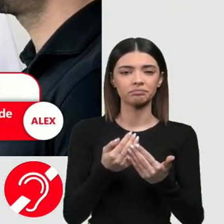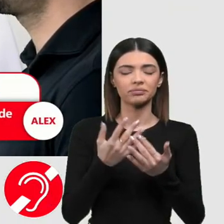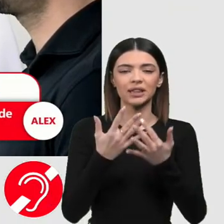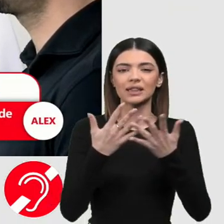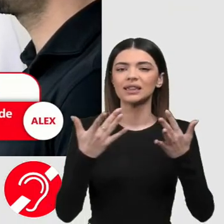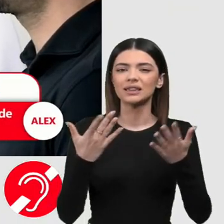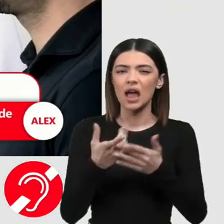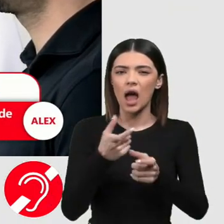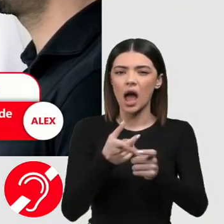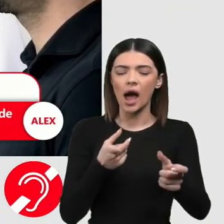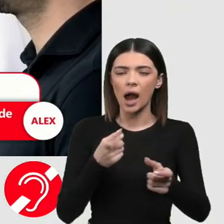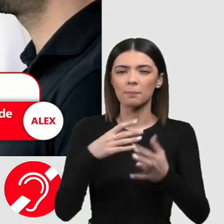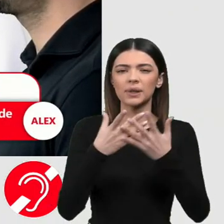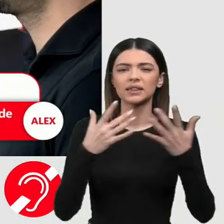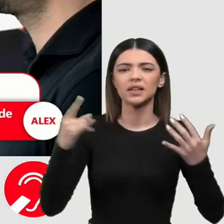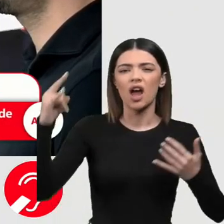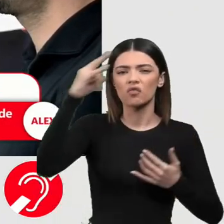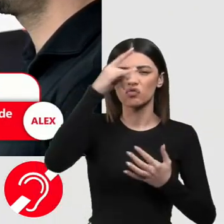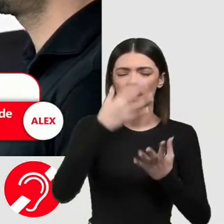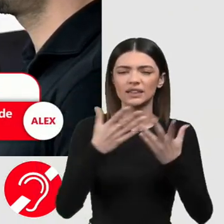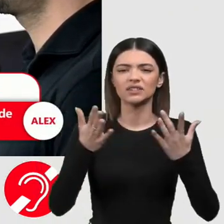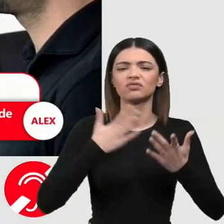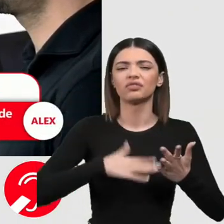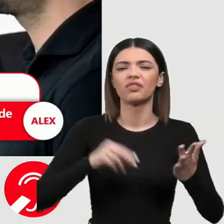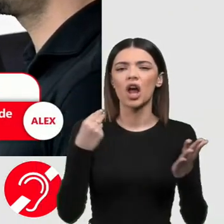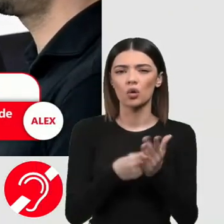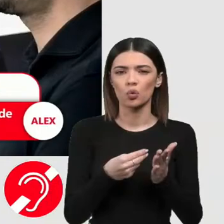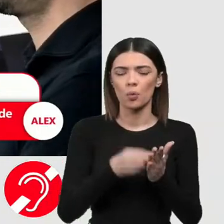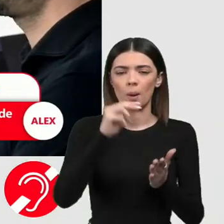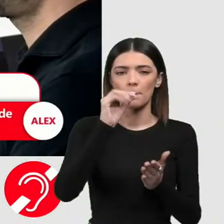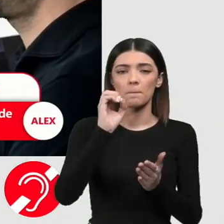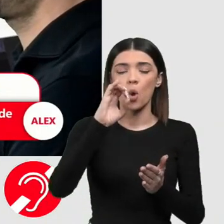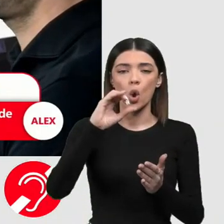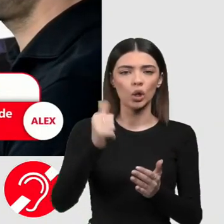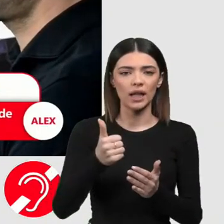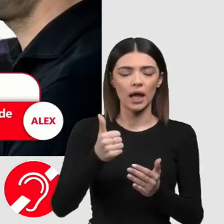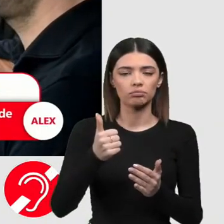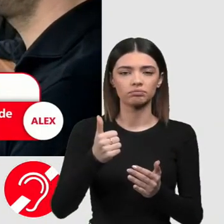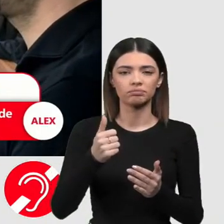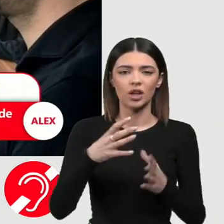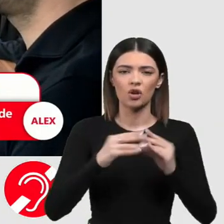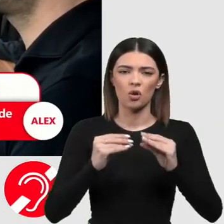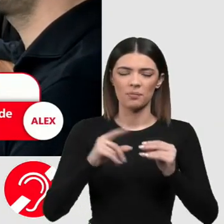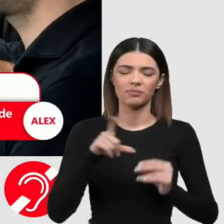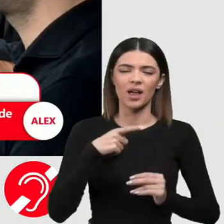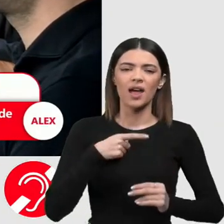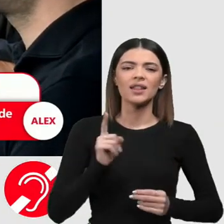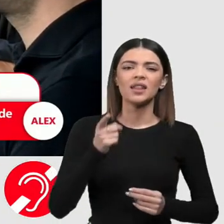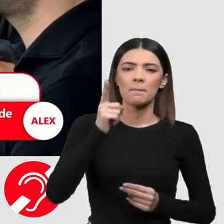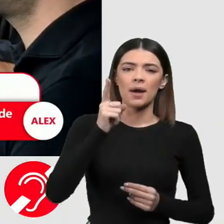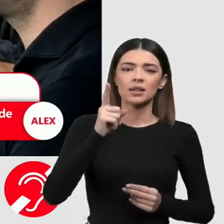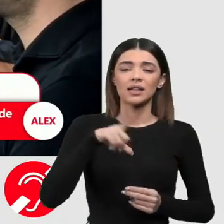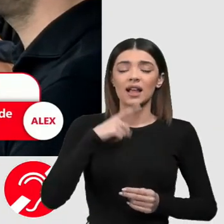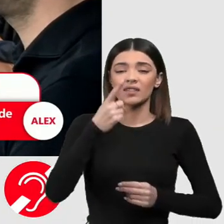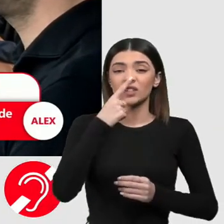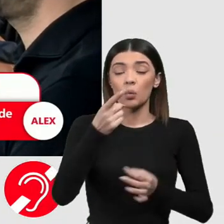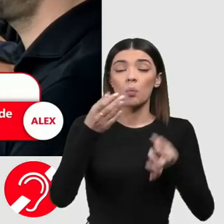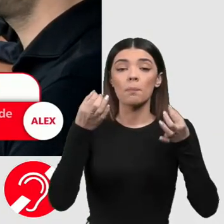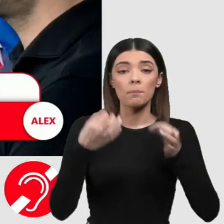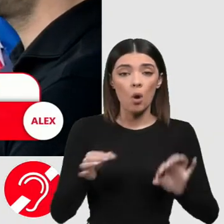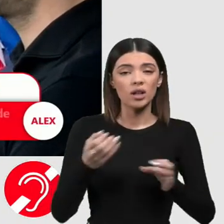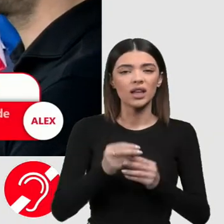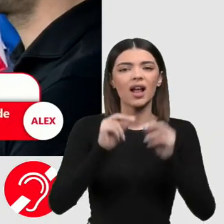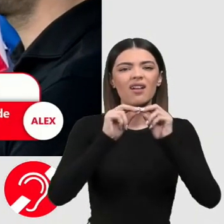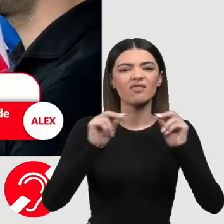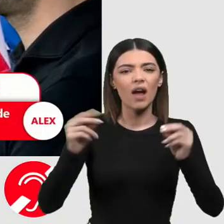arme, câte rachete, câte avioane vor să-și cumpere polonezii. Da, noi suntem departe. Ăsta este un model de urmat,